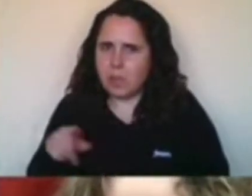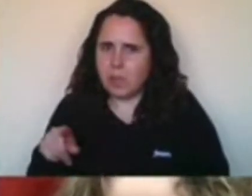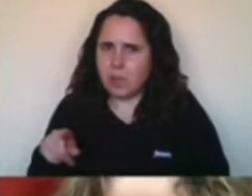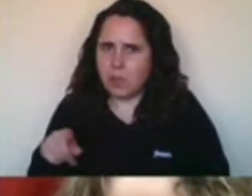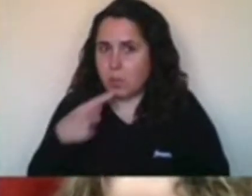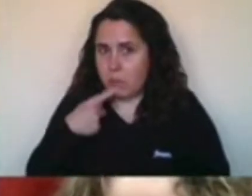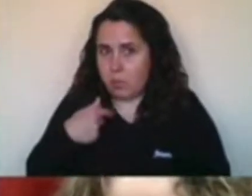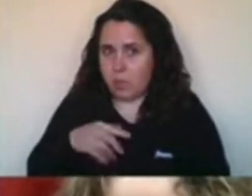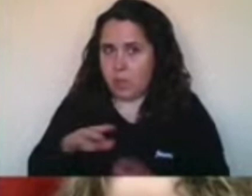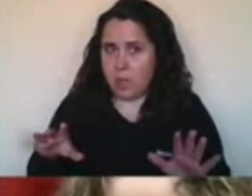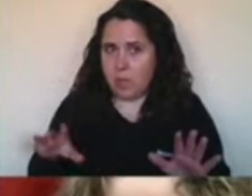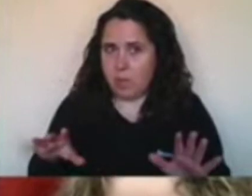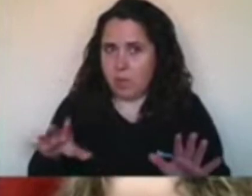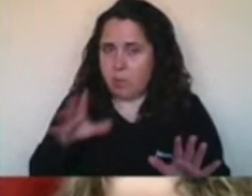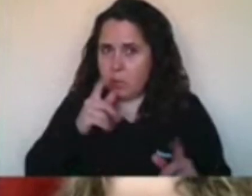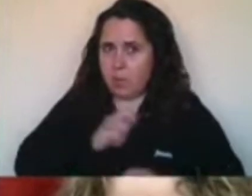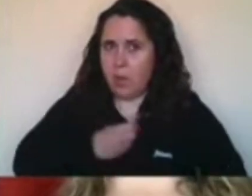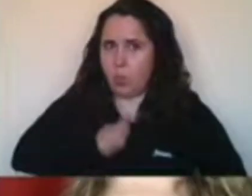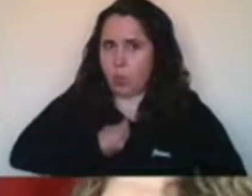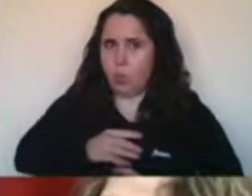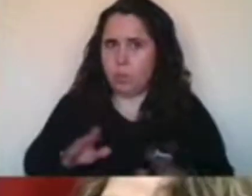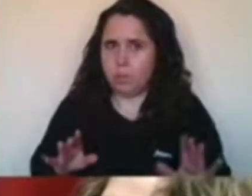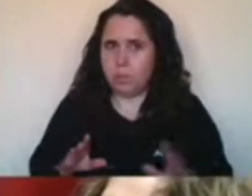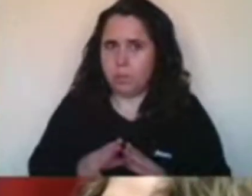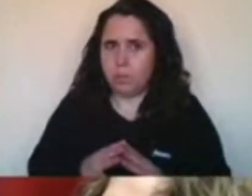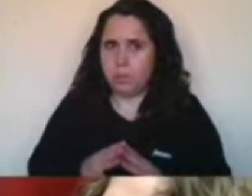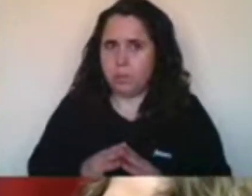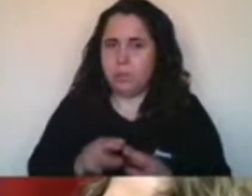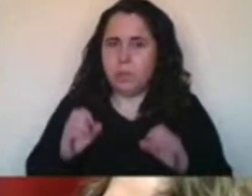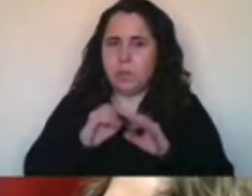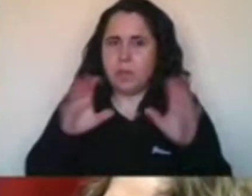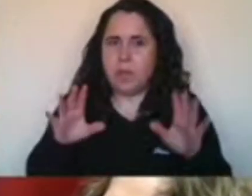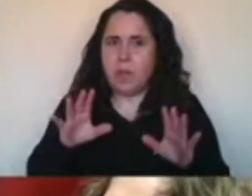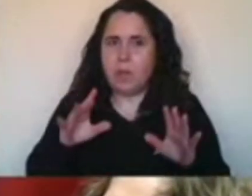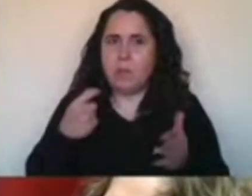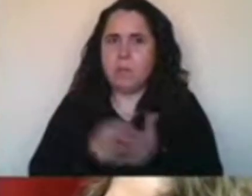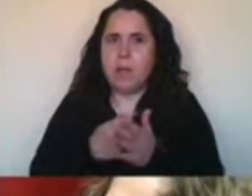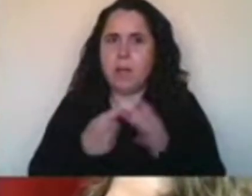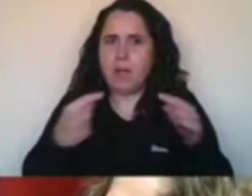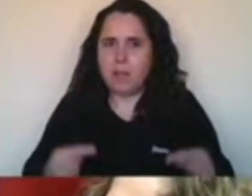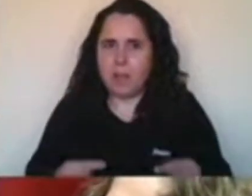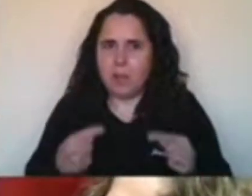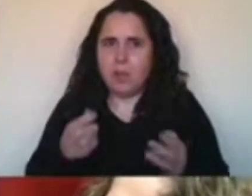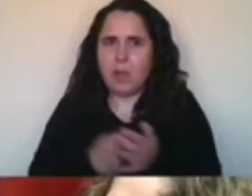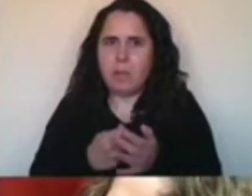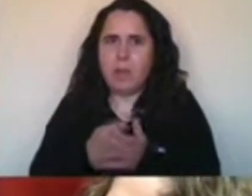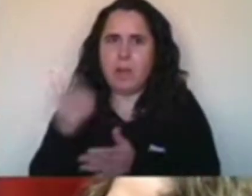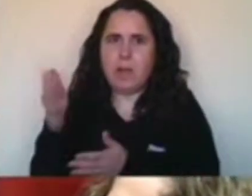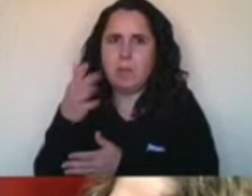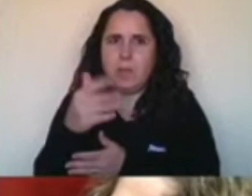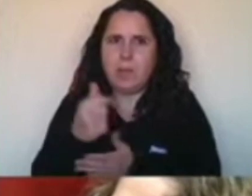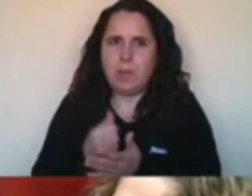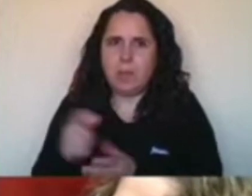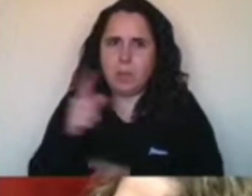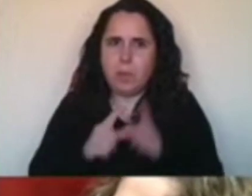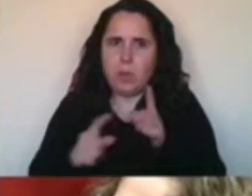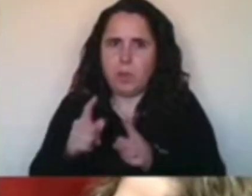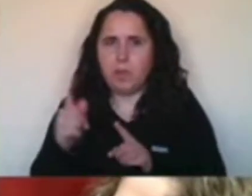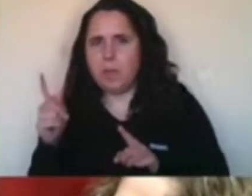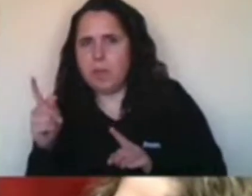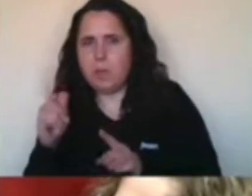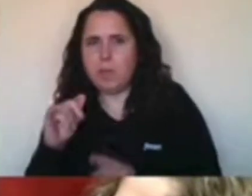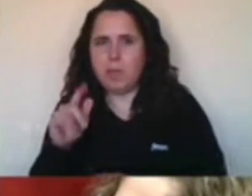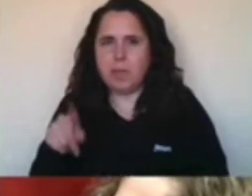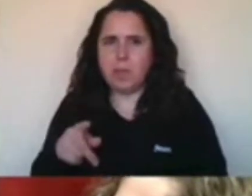Digue-mos, perquè m'ha assustat. Clar, pagar carrosses, pagar banderins. Tenen problemes les filades?